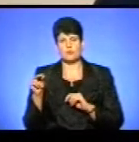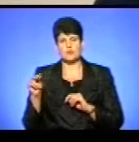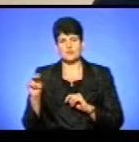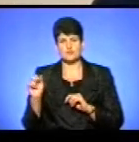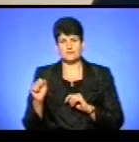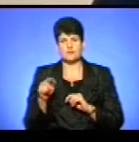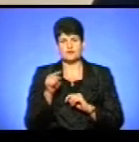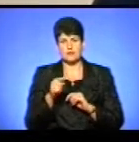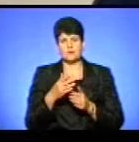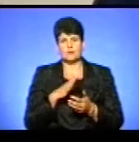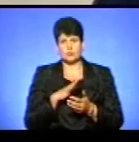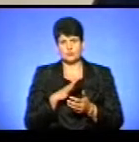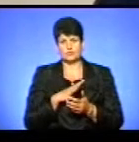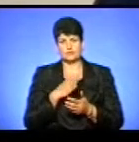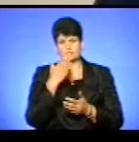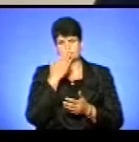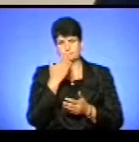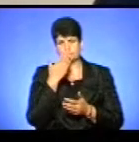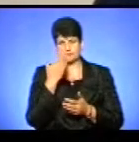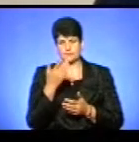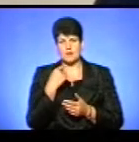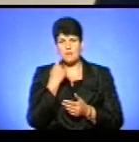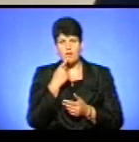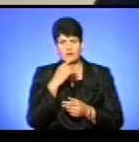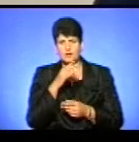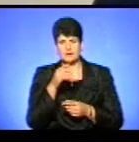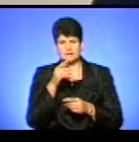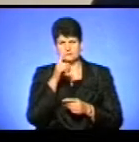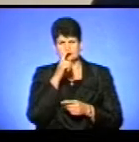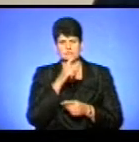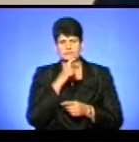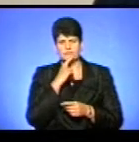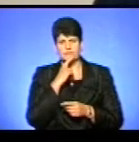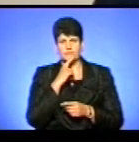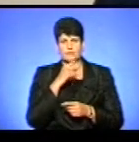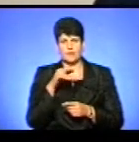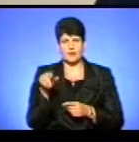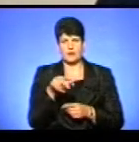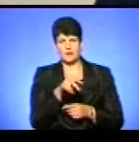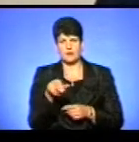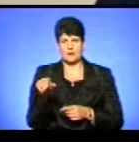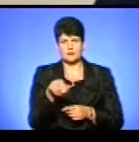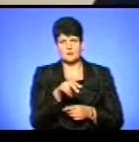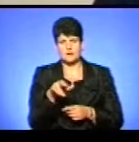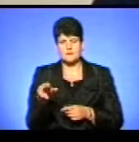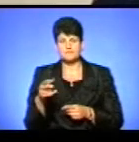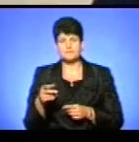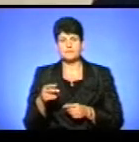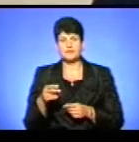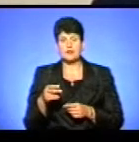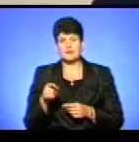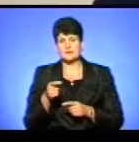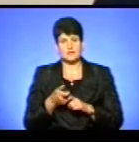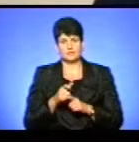різкий запах алкоголю з порожнини рота. Мова нерозбірлива. Хода хитка, людина на ногах вона трималася